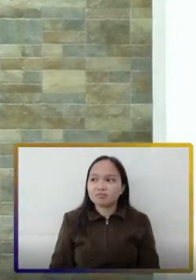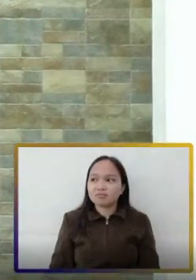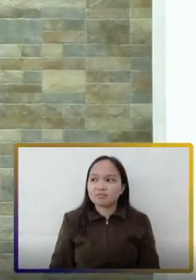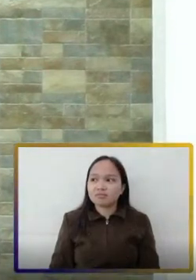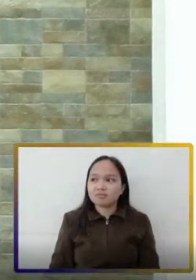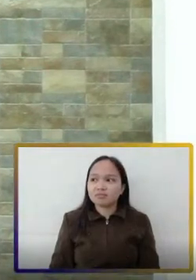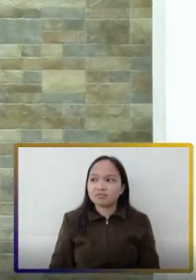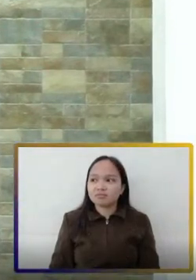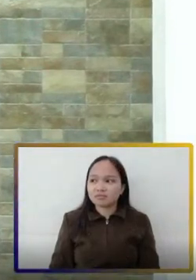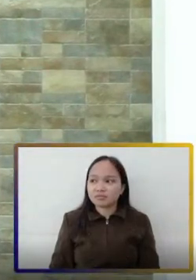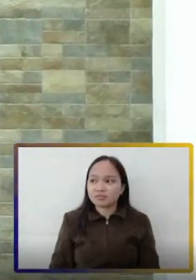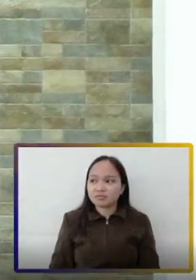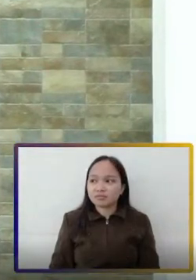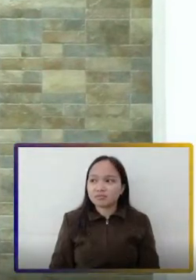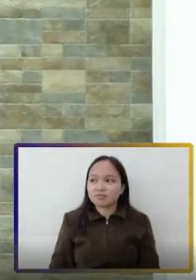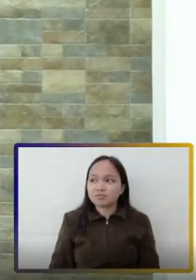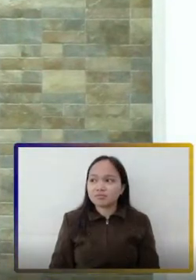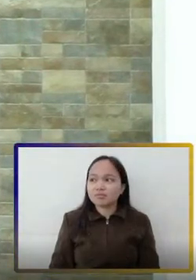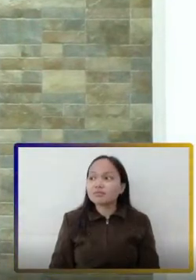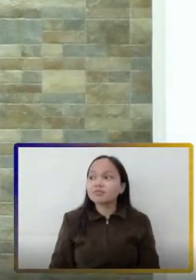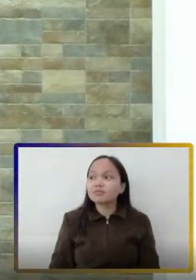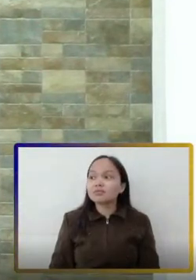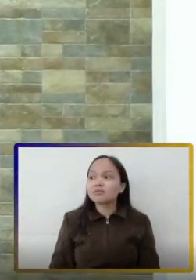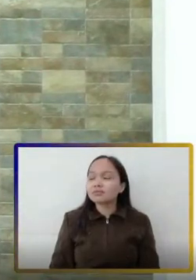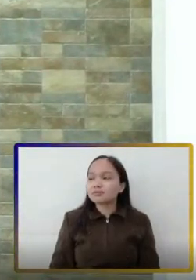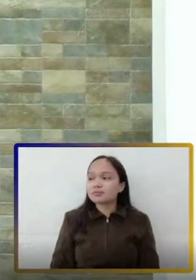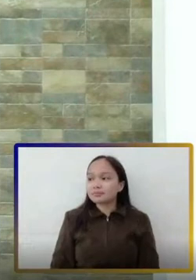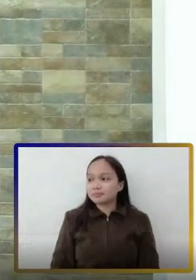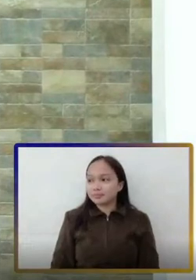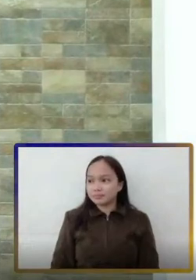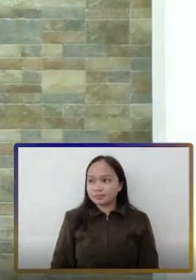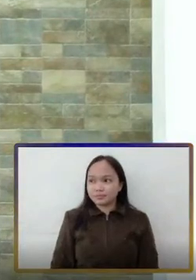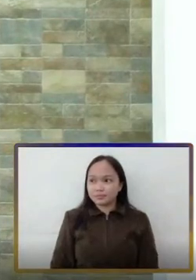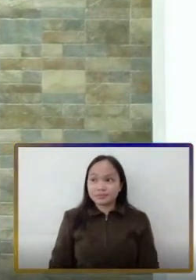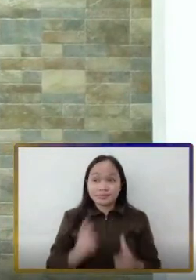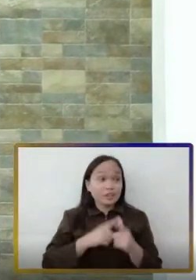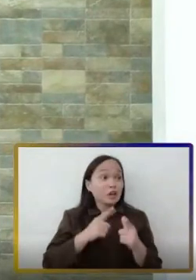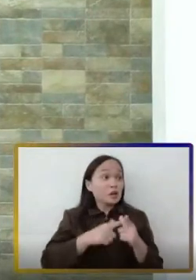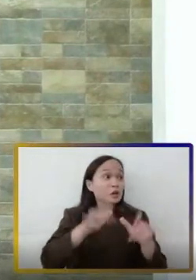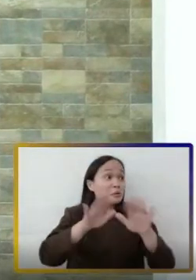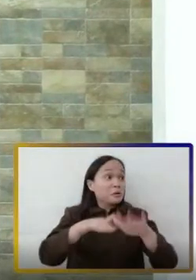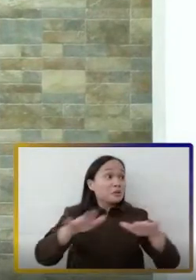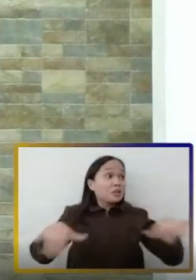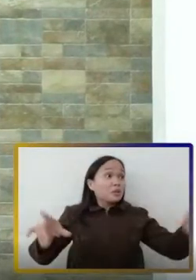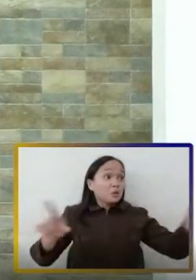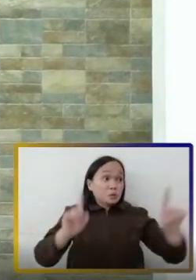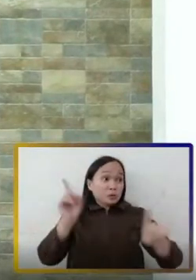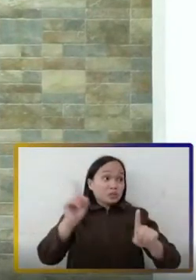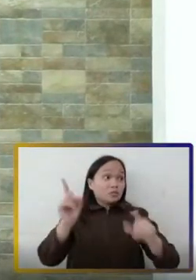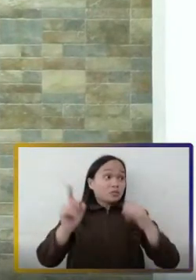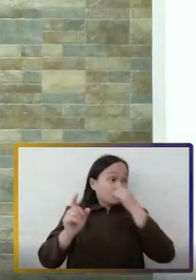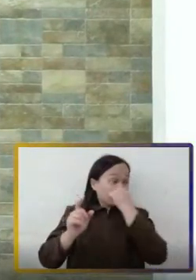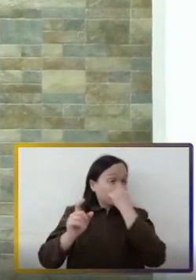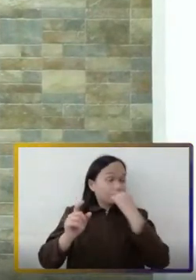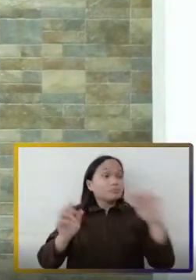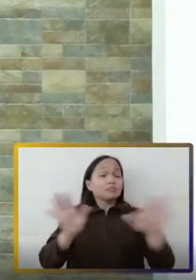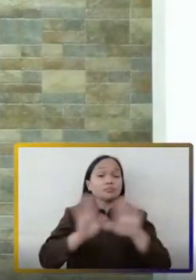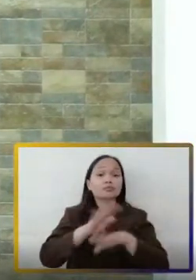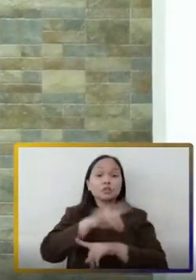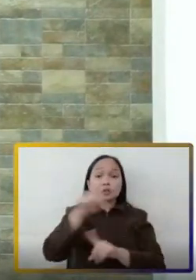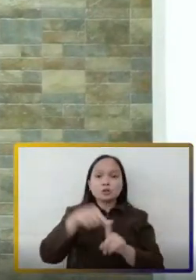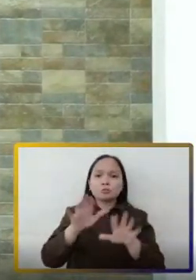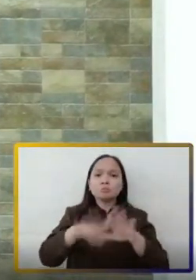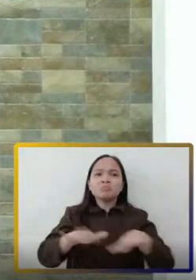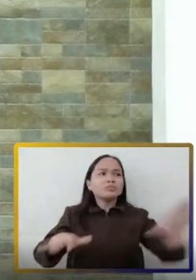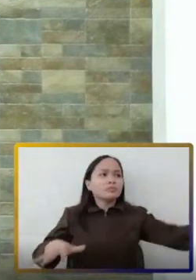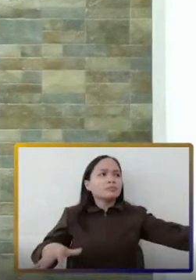Listen, ang problema pa, isa pa, gusto ng mga bata, habang bata pa sila, sa kanya yung laruan ay